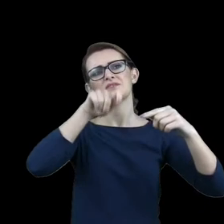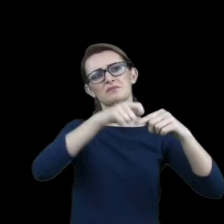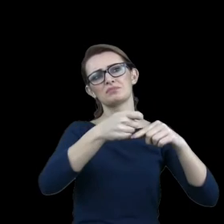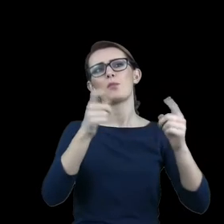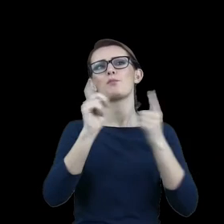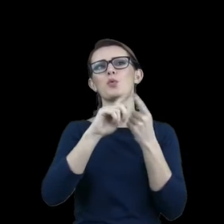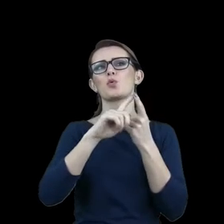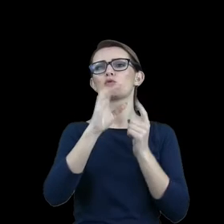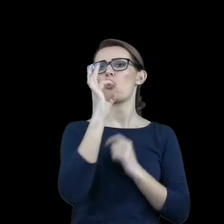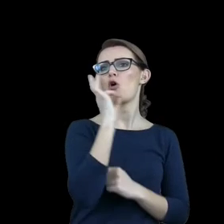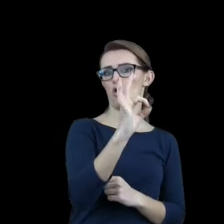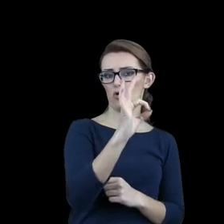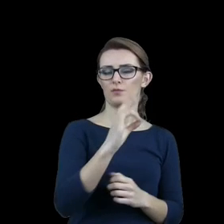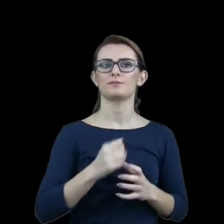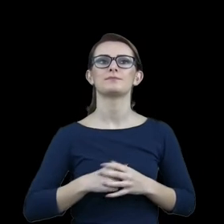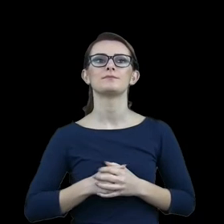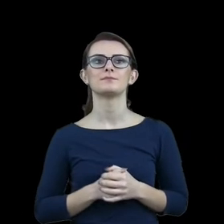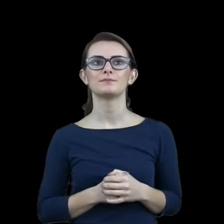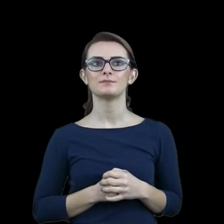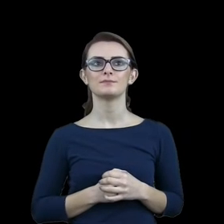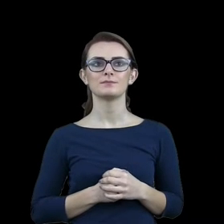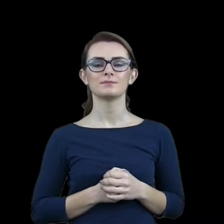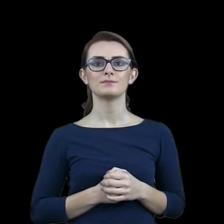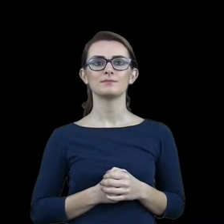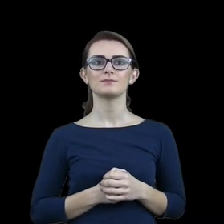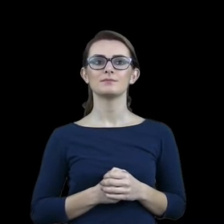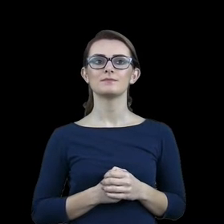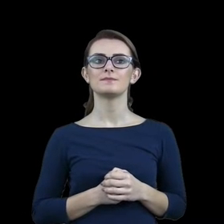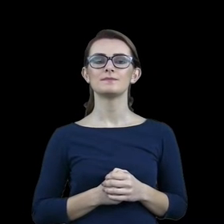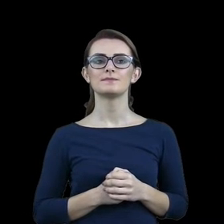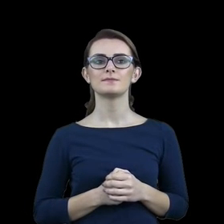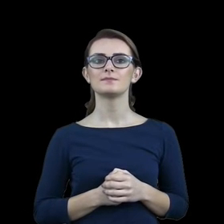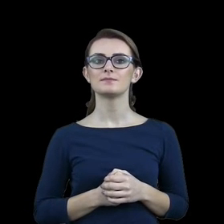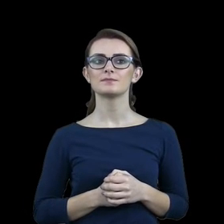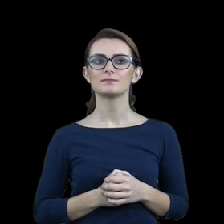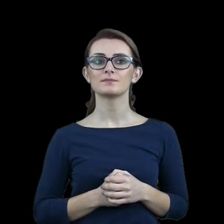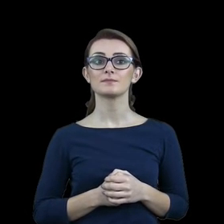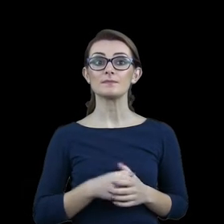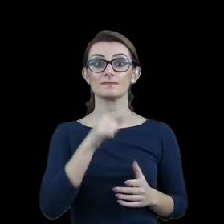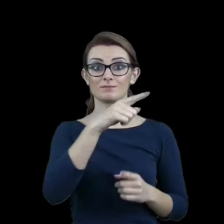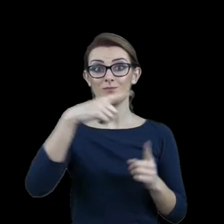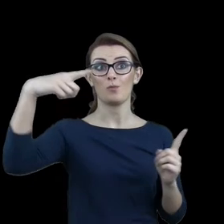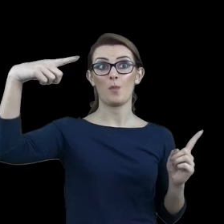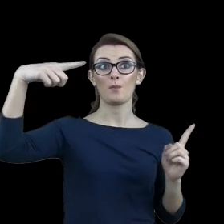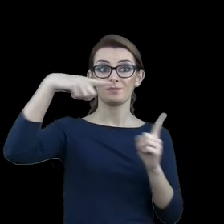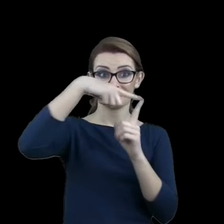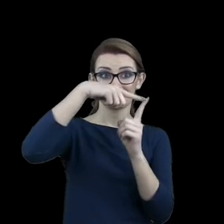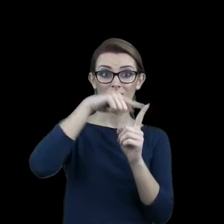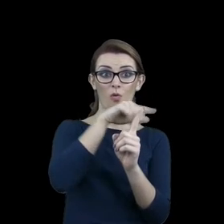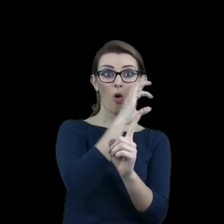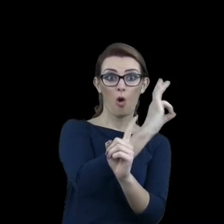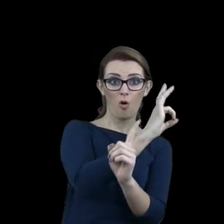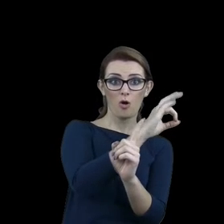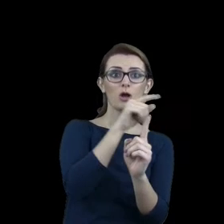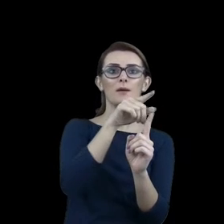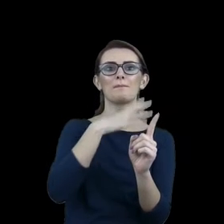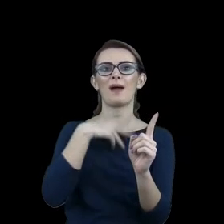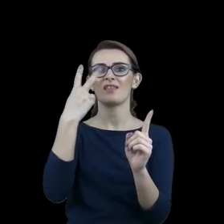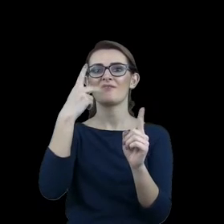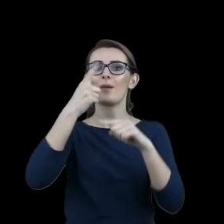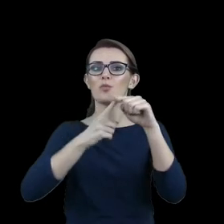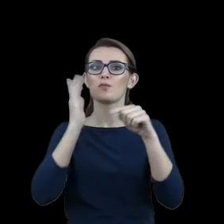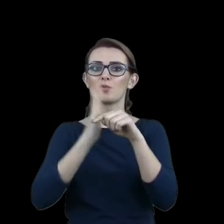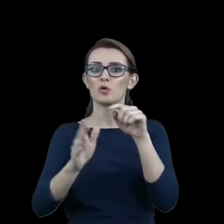kąt, to nazwę pewne punkty na tym rysunku. Wierzchołek, w którym spotykają się te półproste, oznaczę jako O, to będzie punkt O.